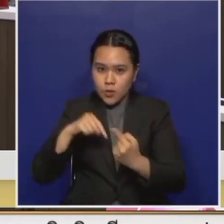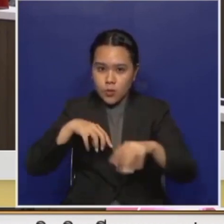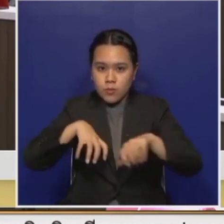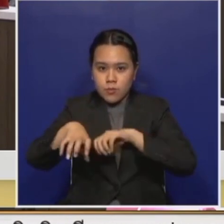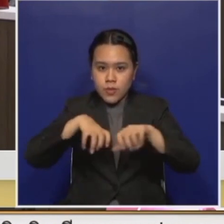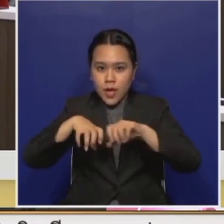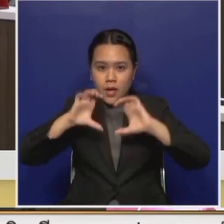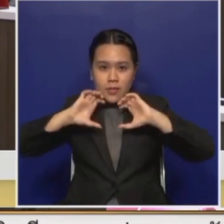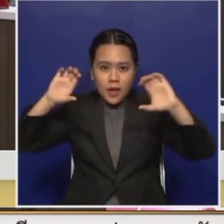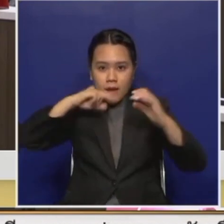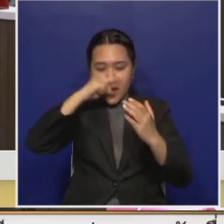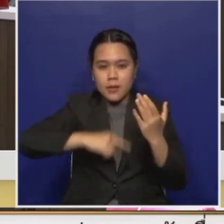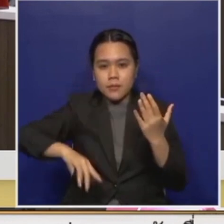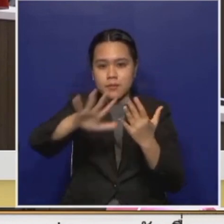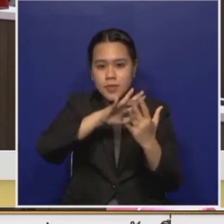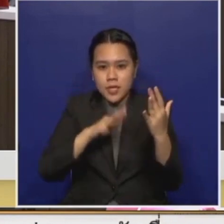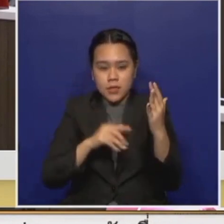ดนกระจายไปทั่วประเทศ